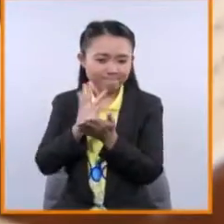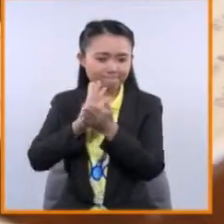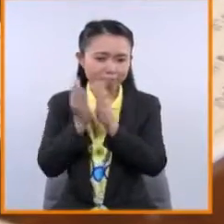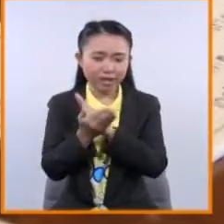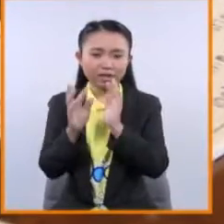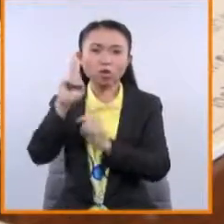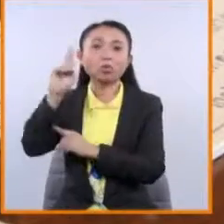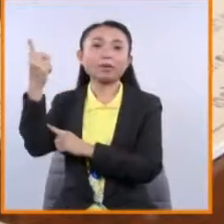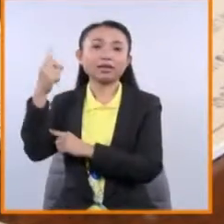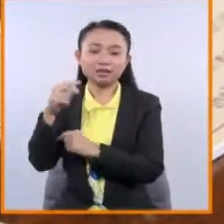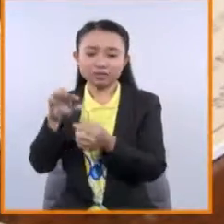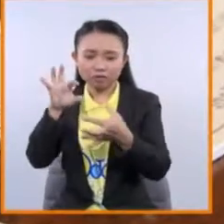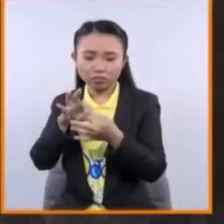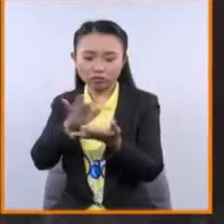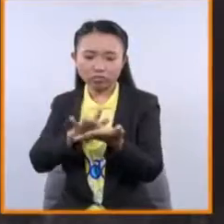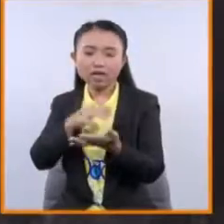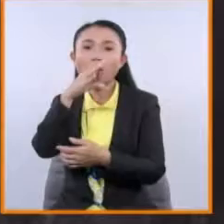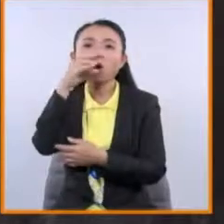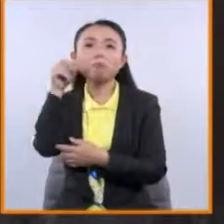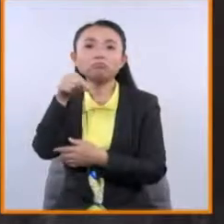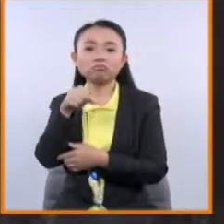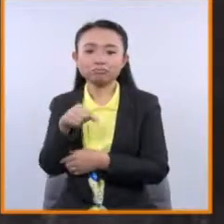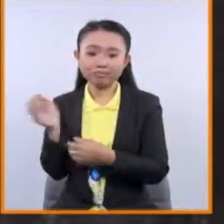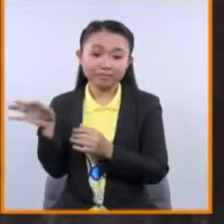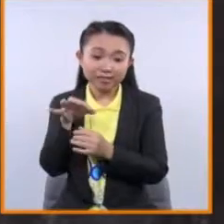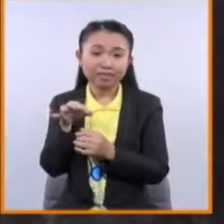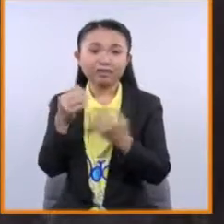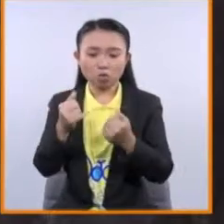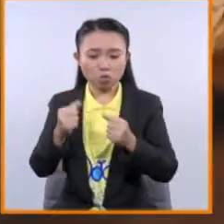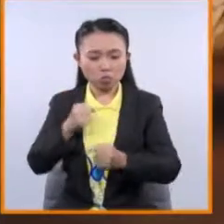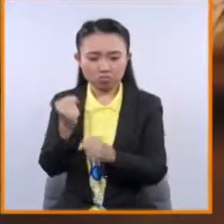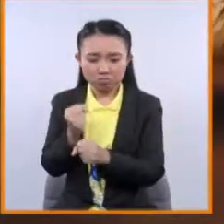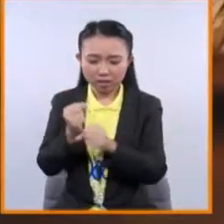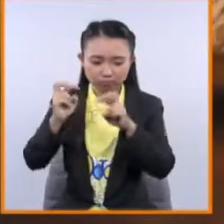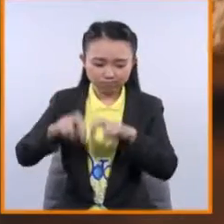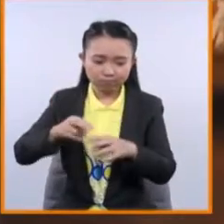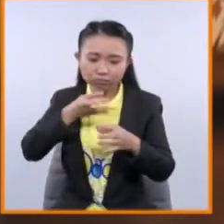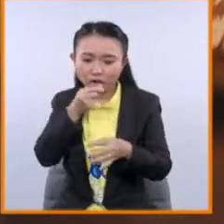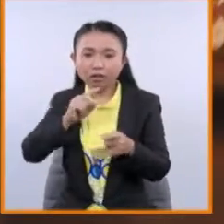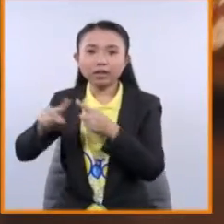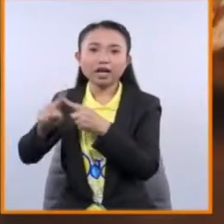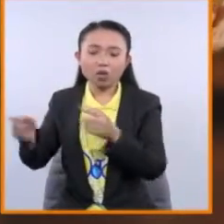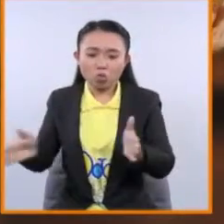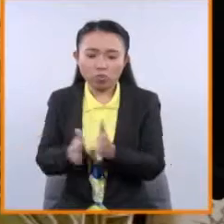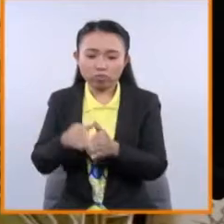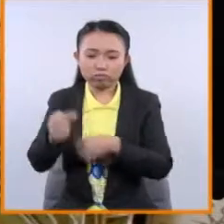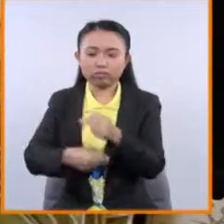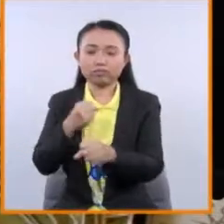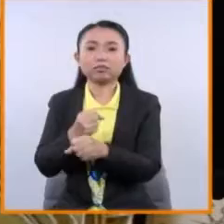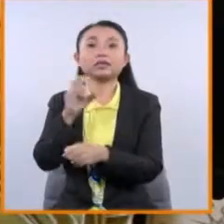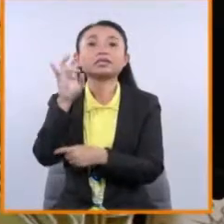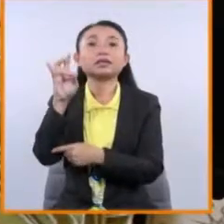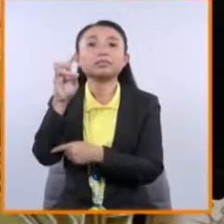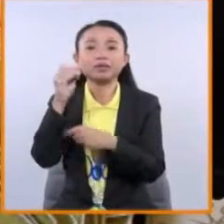นรุ่นใหม่ที่มีต่อยาหอมและจากการทุ่มเทมาเกือบ7ปีทำให้วันนี้กลุ่มลูกค้าของเธอเริ่มมีอายุที่น้อยล